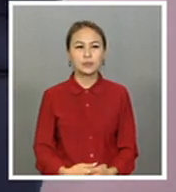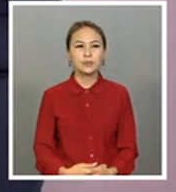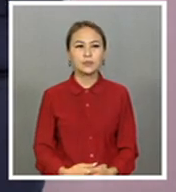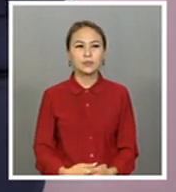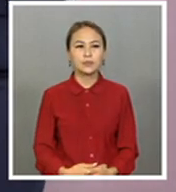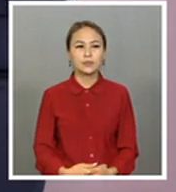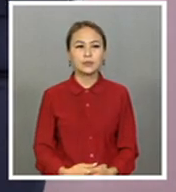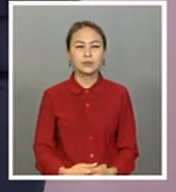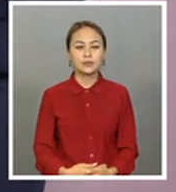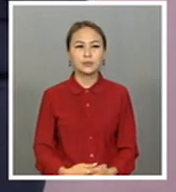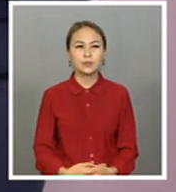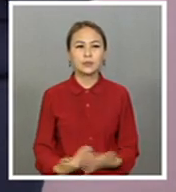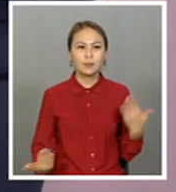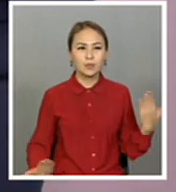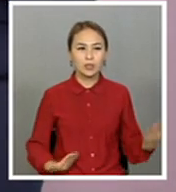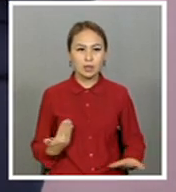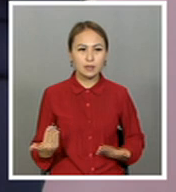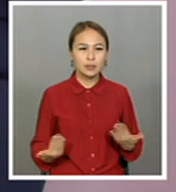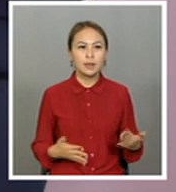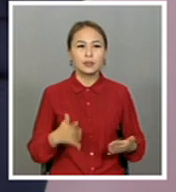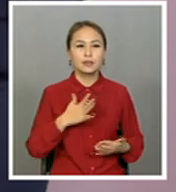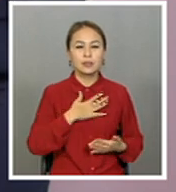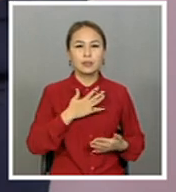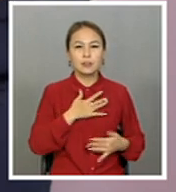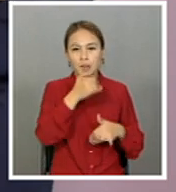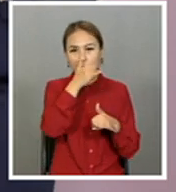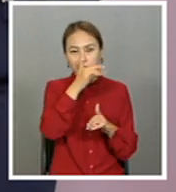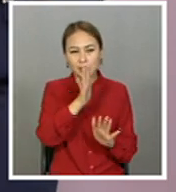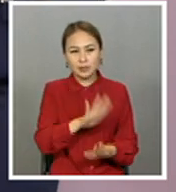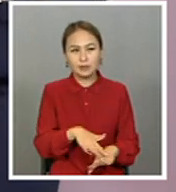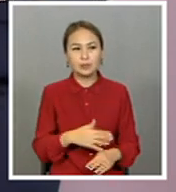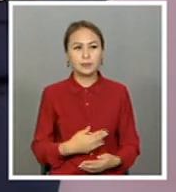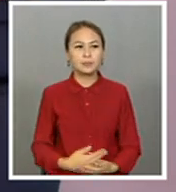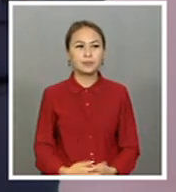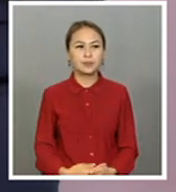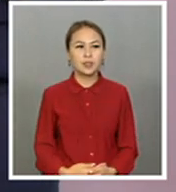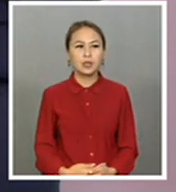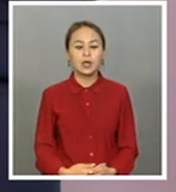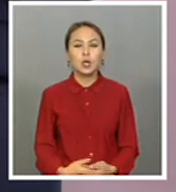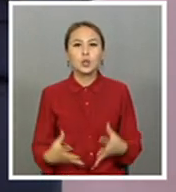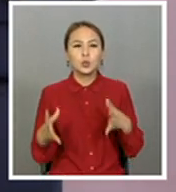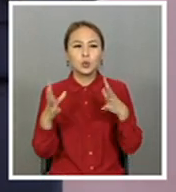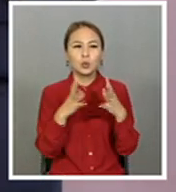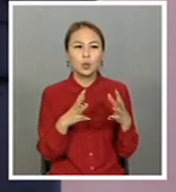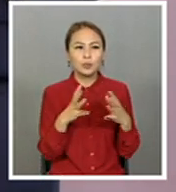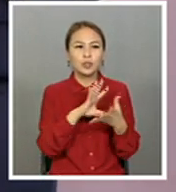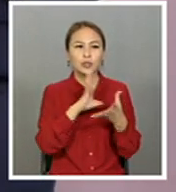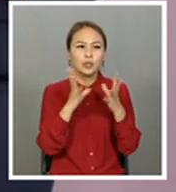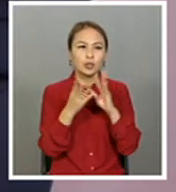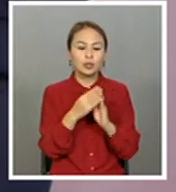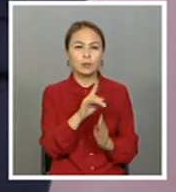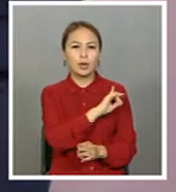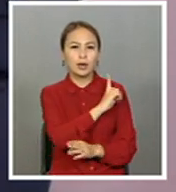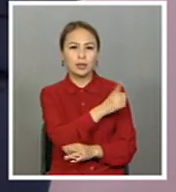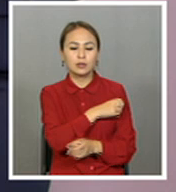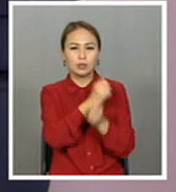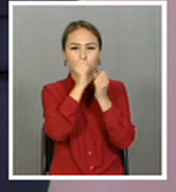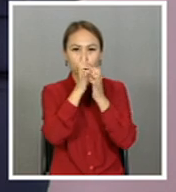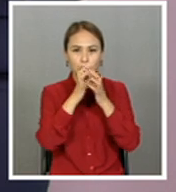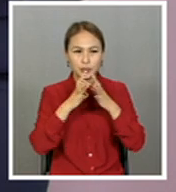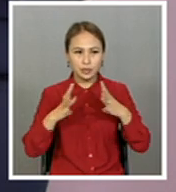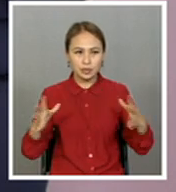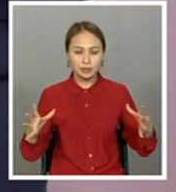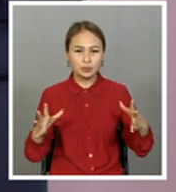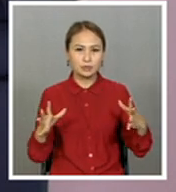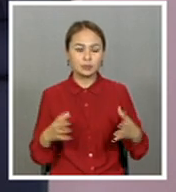ия балалар, тірі ағзалар тыныс ала алмайды. Допты не ғұрлым қатты